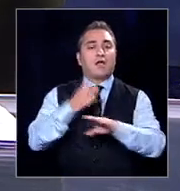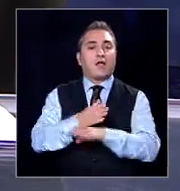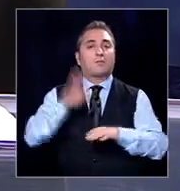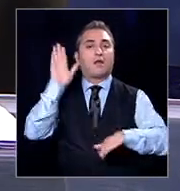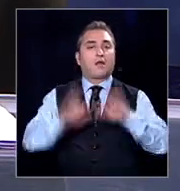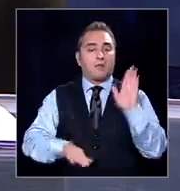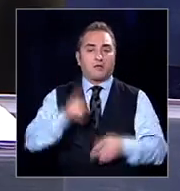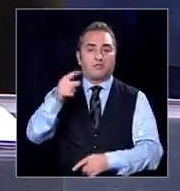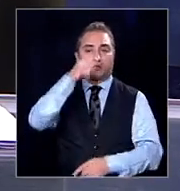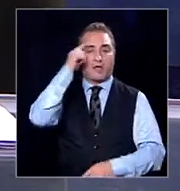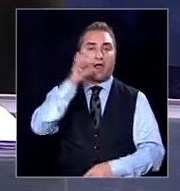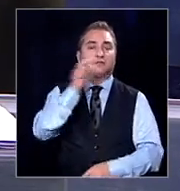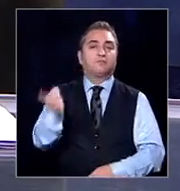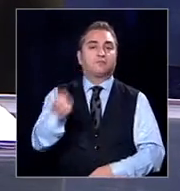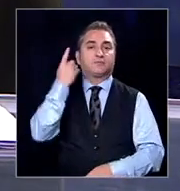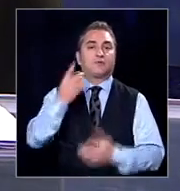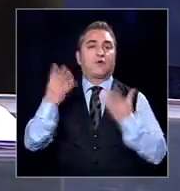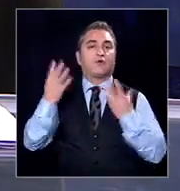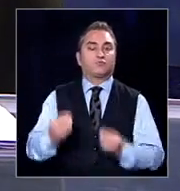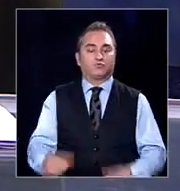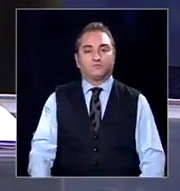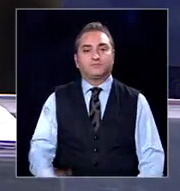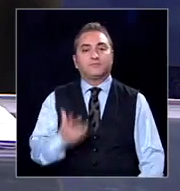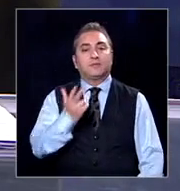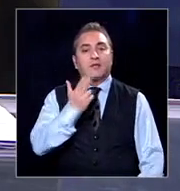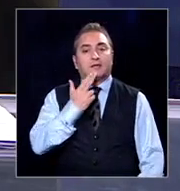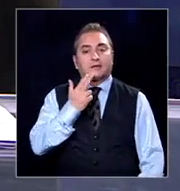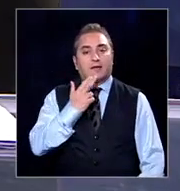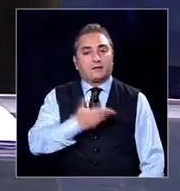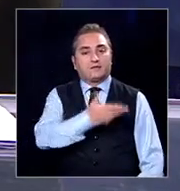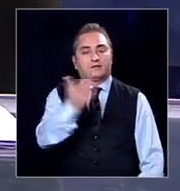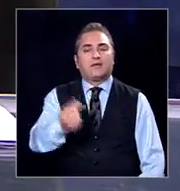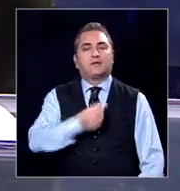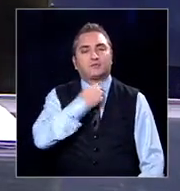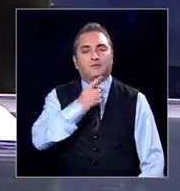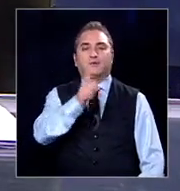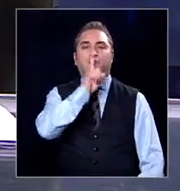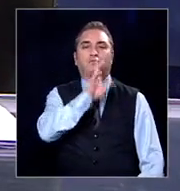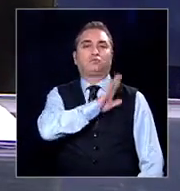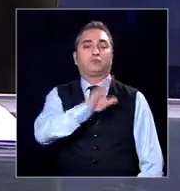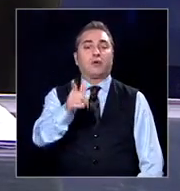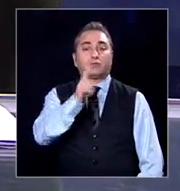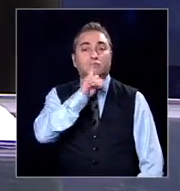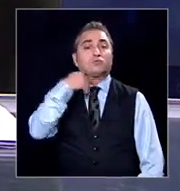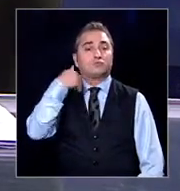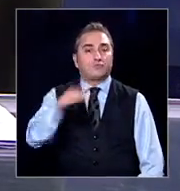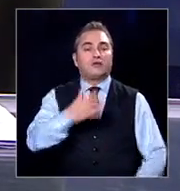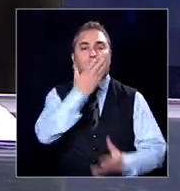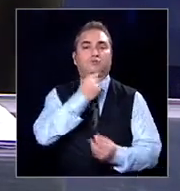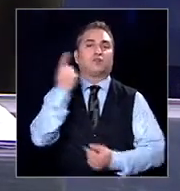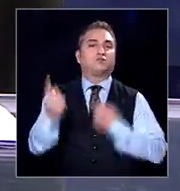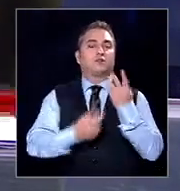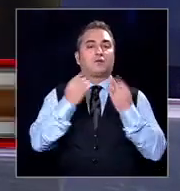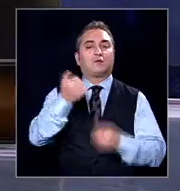çok talihsiz olmuş gerçekten. Kadınlar olarak ne olur hiçbirimiz susmayalım. Çünkü bakın susmayınca çok güzel şeyler oluyor. 6 ay